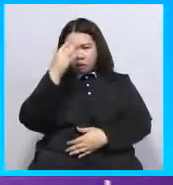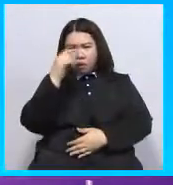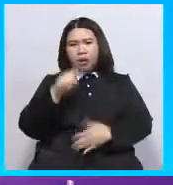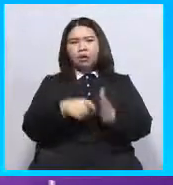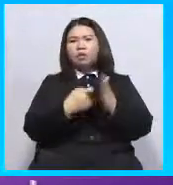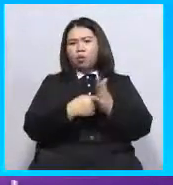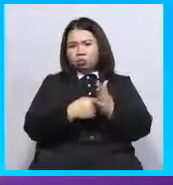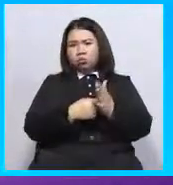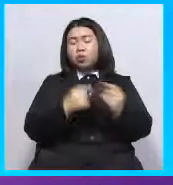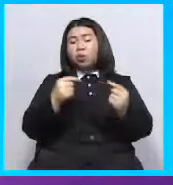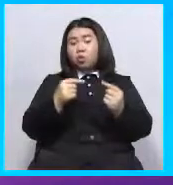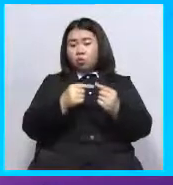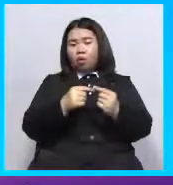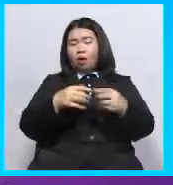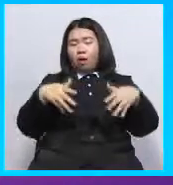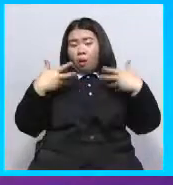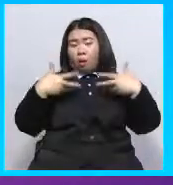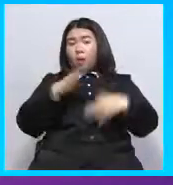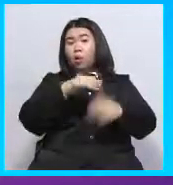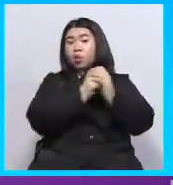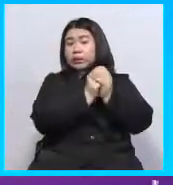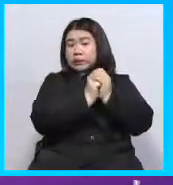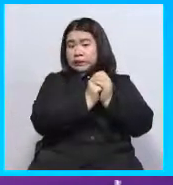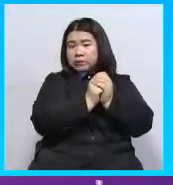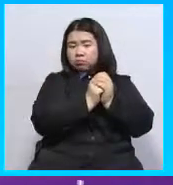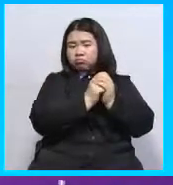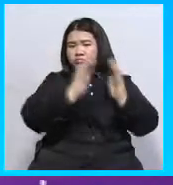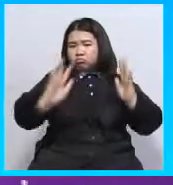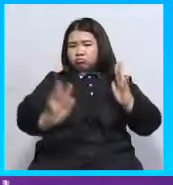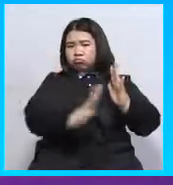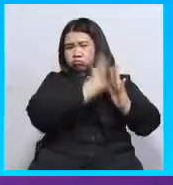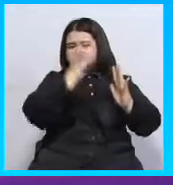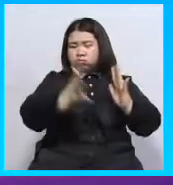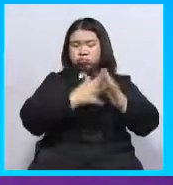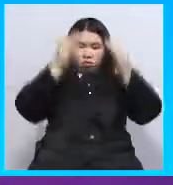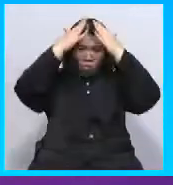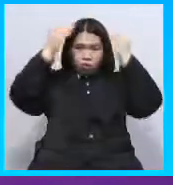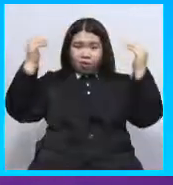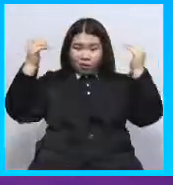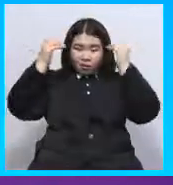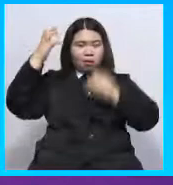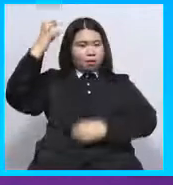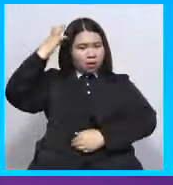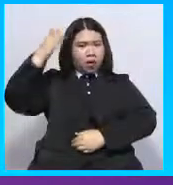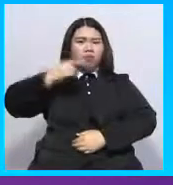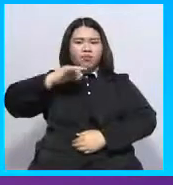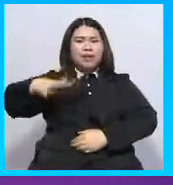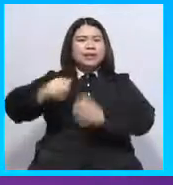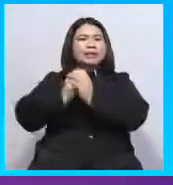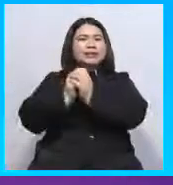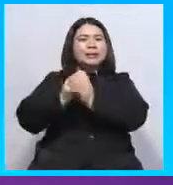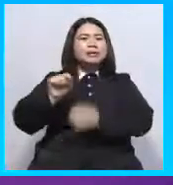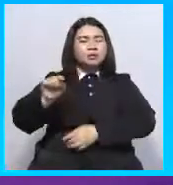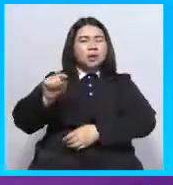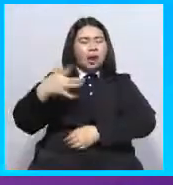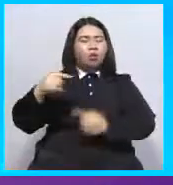ากบริเวณความกดอากาศสูงจากประเทศจีนแผ่ลงมาปกคลุมถึงเวียดนามลาวและทะเลจีนใต้ตอนบนแล้วค่ะแล้วก็จะ